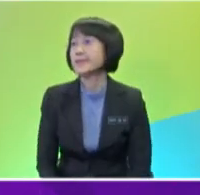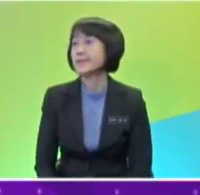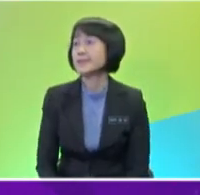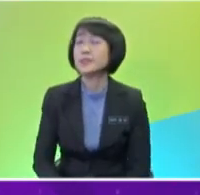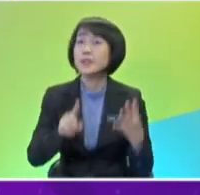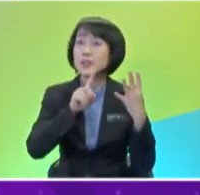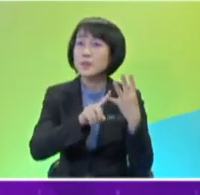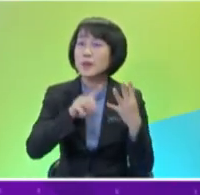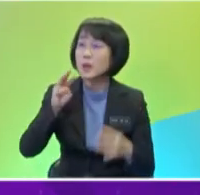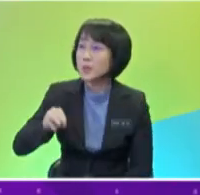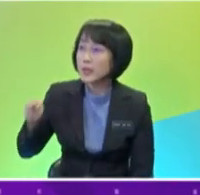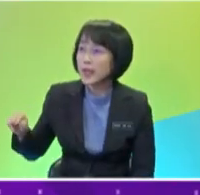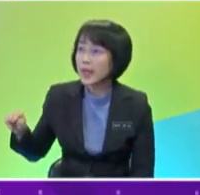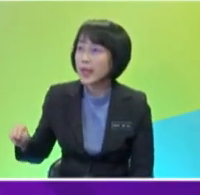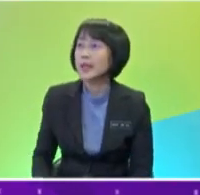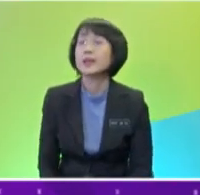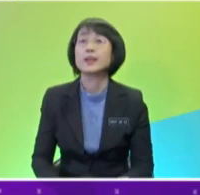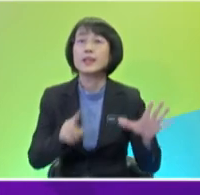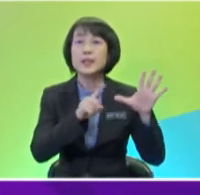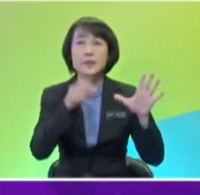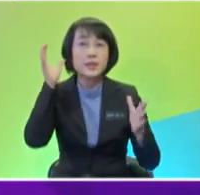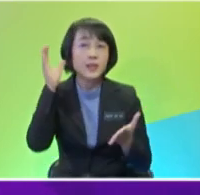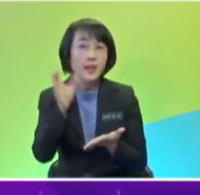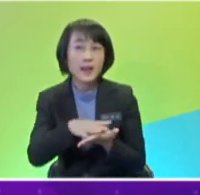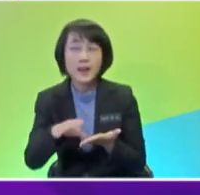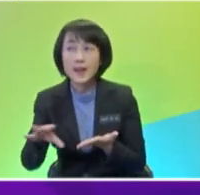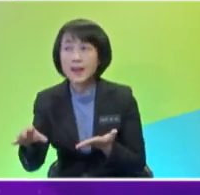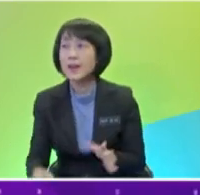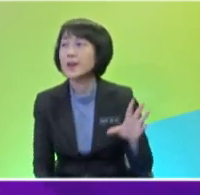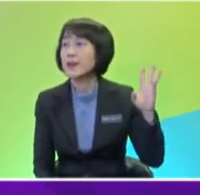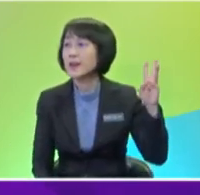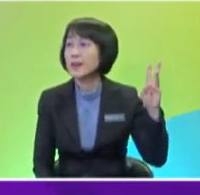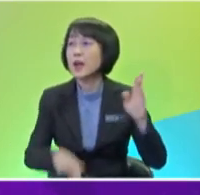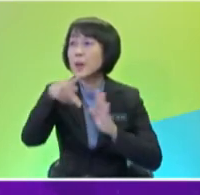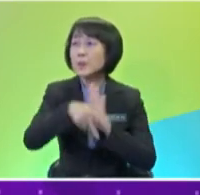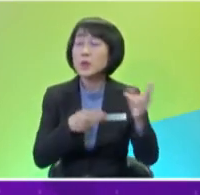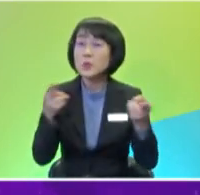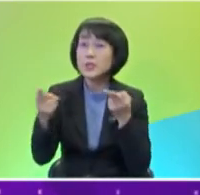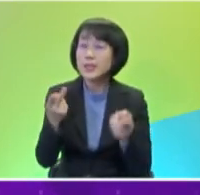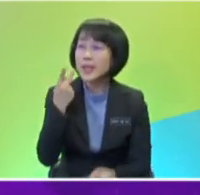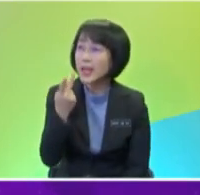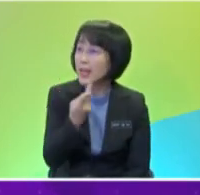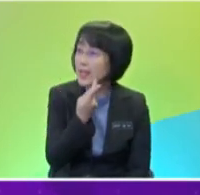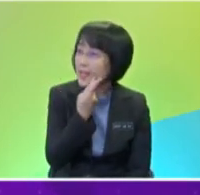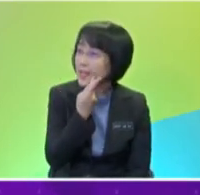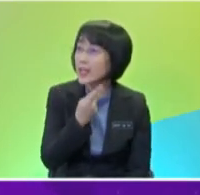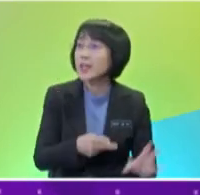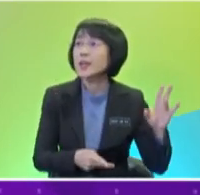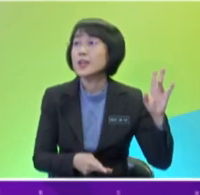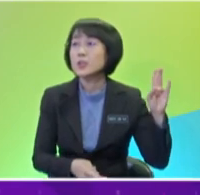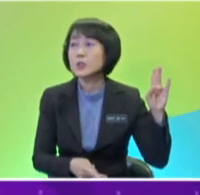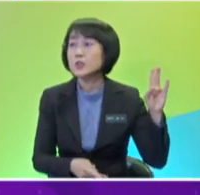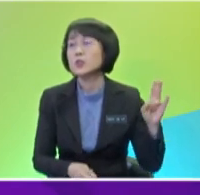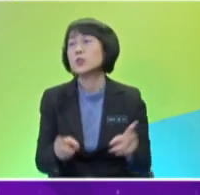murid kelima kerani ke-6 pengusaha canteen ketujuh